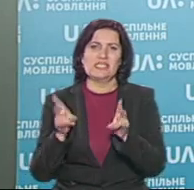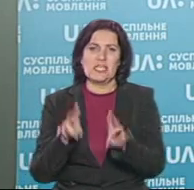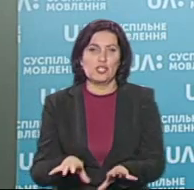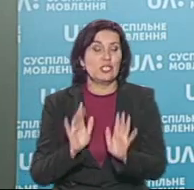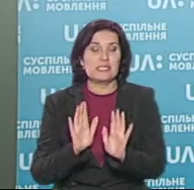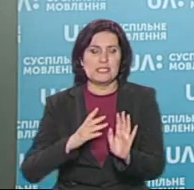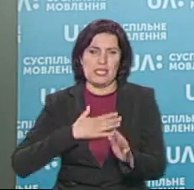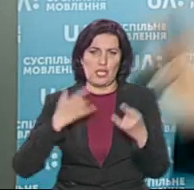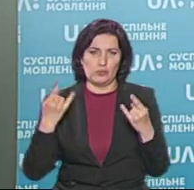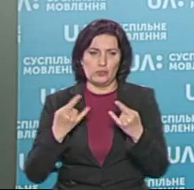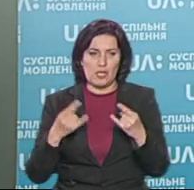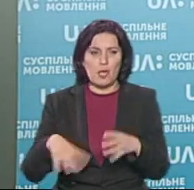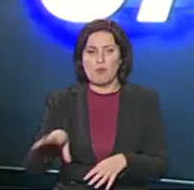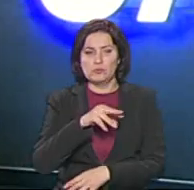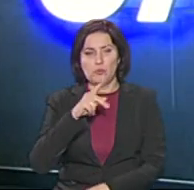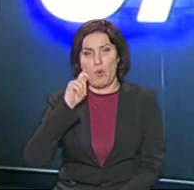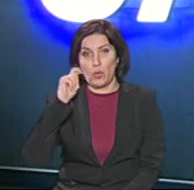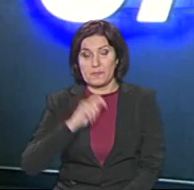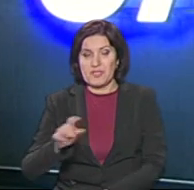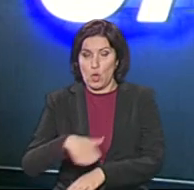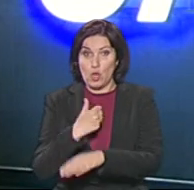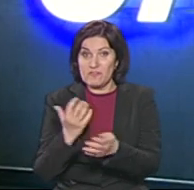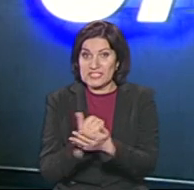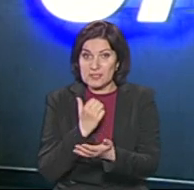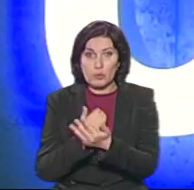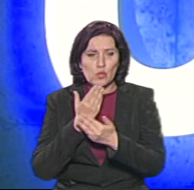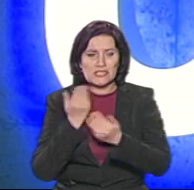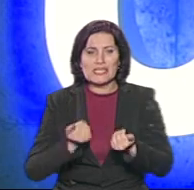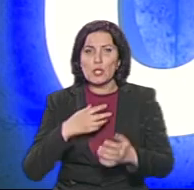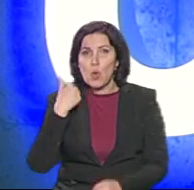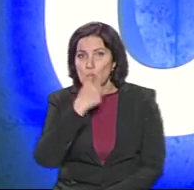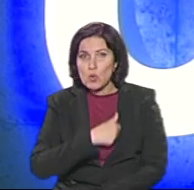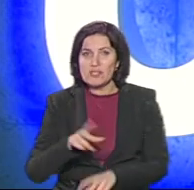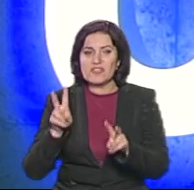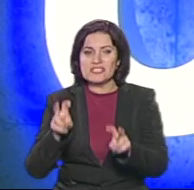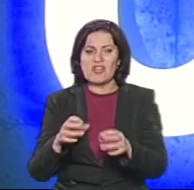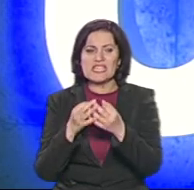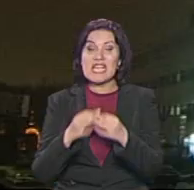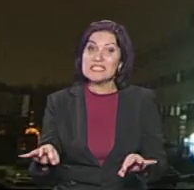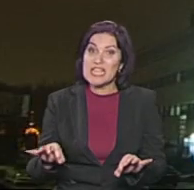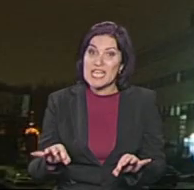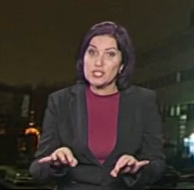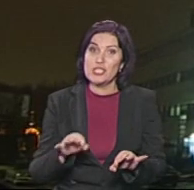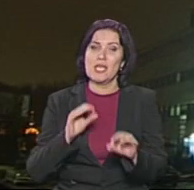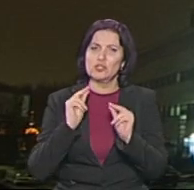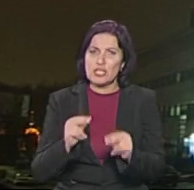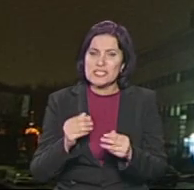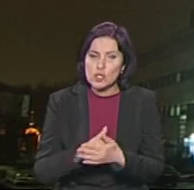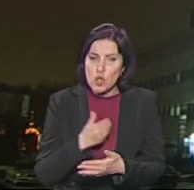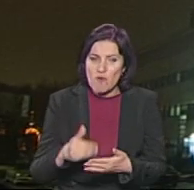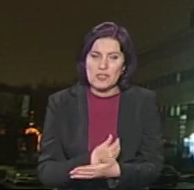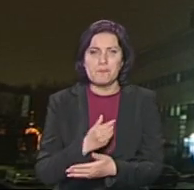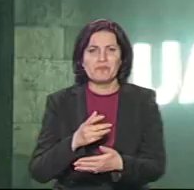і не тільки на нашому телебаченні, а повсюду по країні. Серед головних здобутків останніх кількох років називає незалежність мовника, чесні новини,